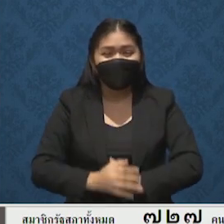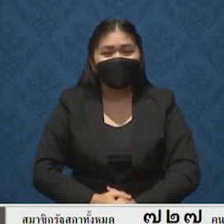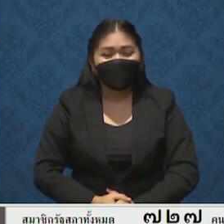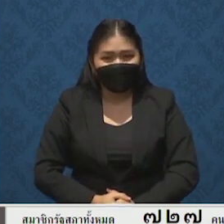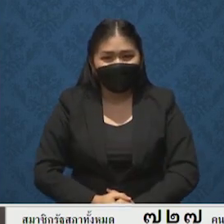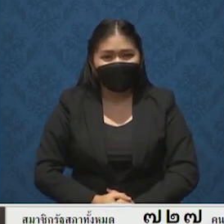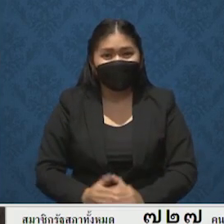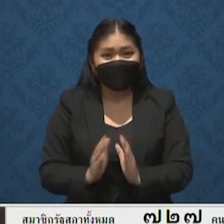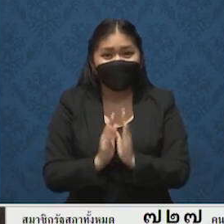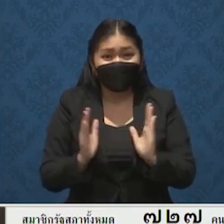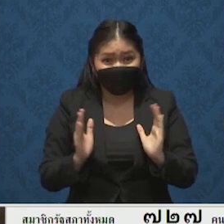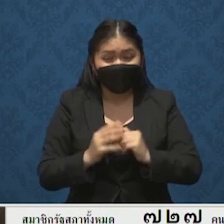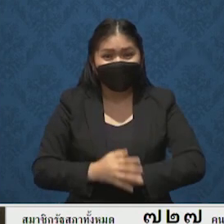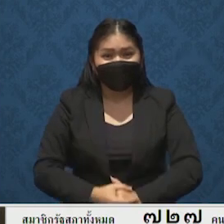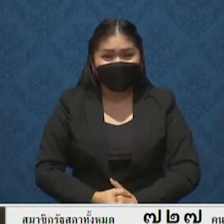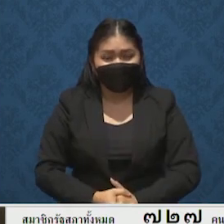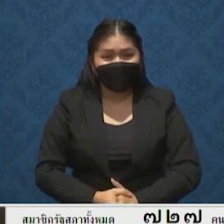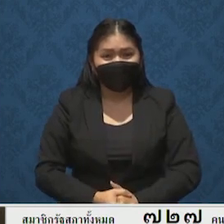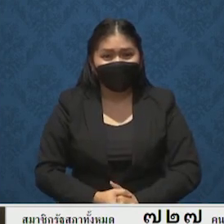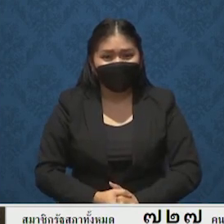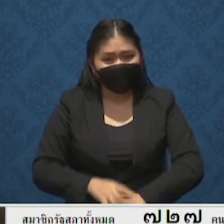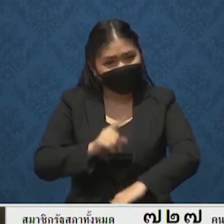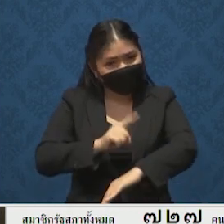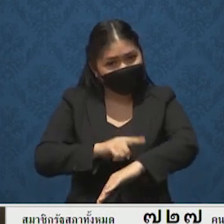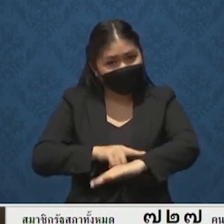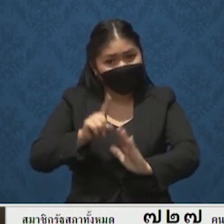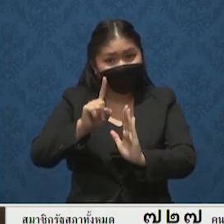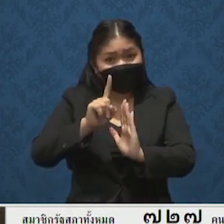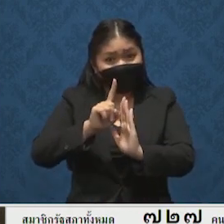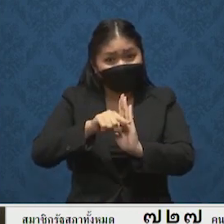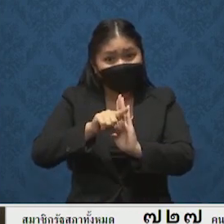พระคุณมากครับเหลือเวลาอีก4นาทีครับ